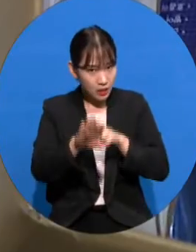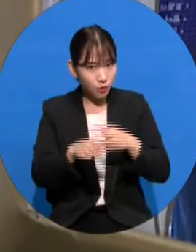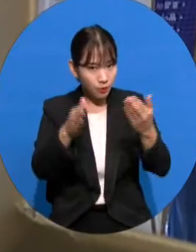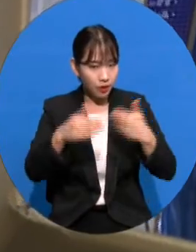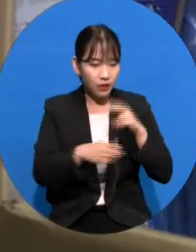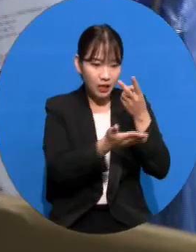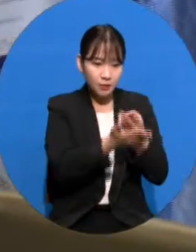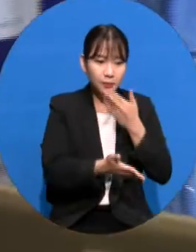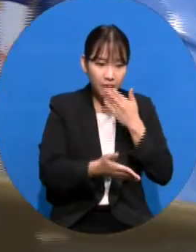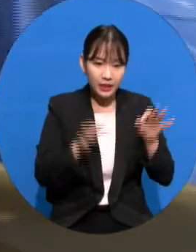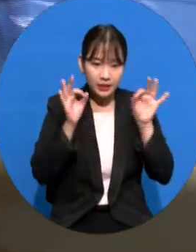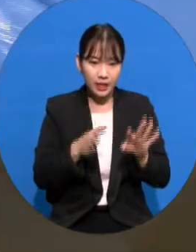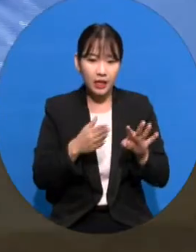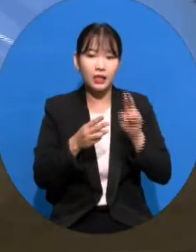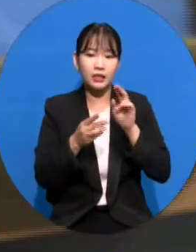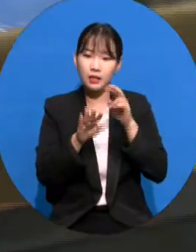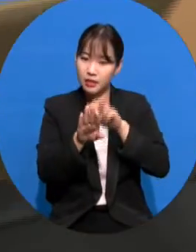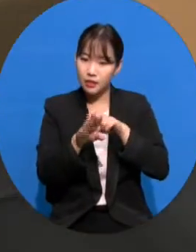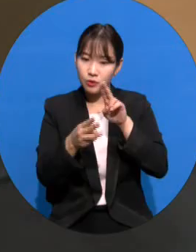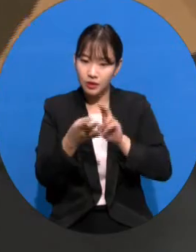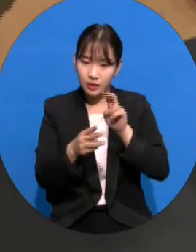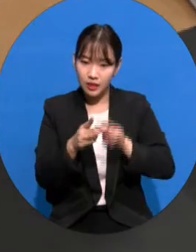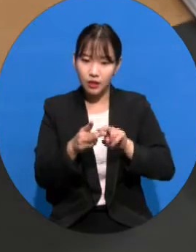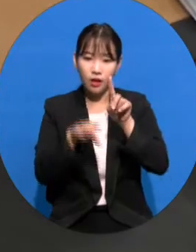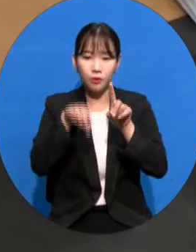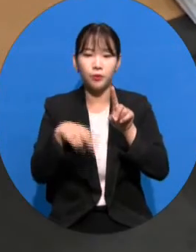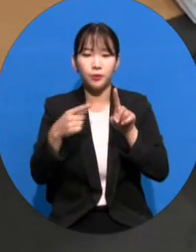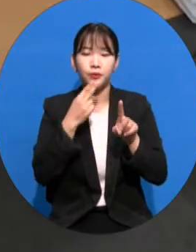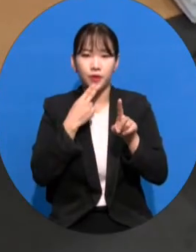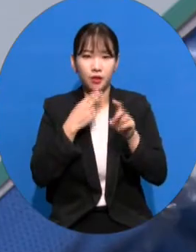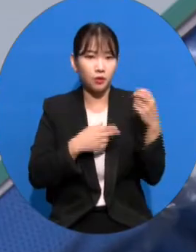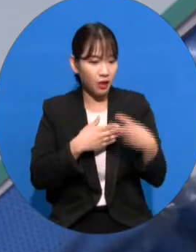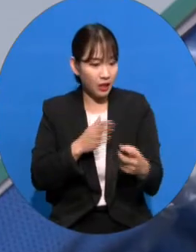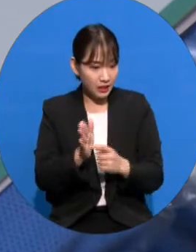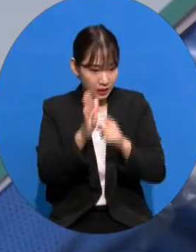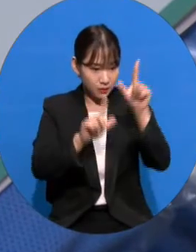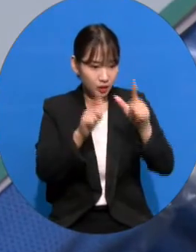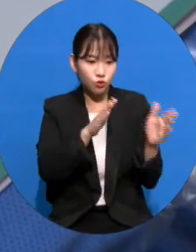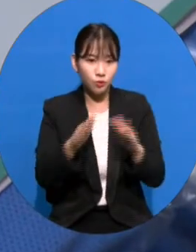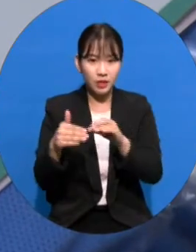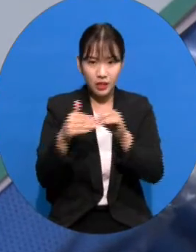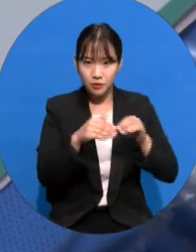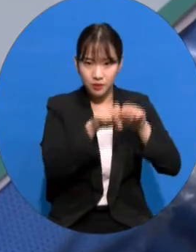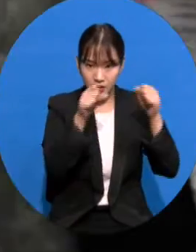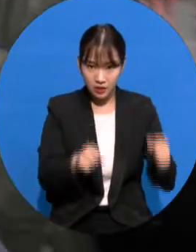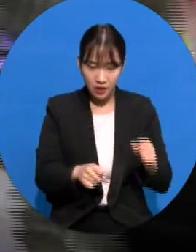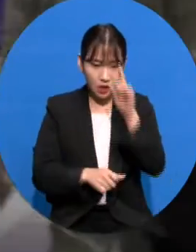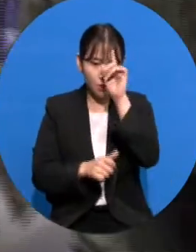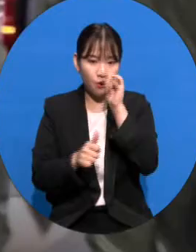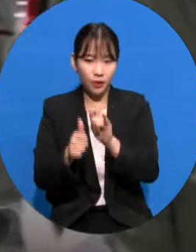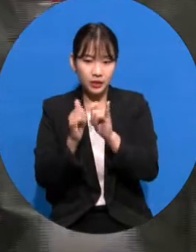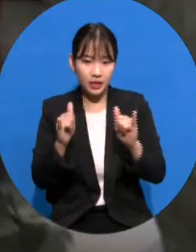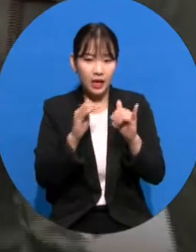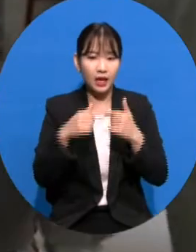장기 외래진료 센터는 한 곳도 없습니다 또 응급상황에 대비한 이송 시스템이나 확장자 와 동구 인들의 경리 관리